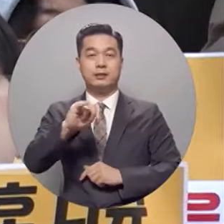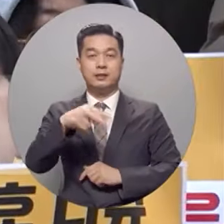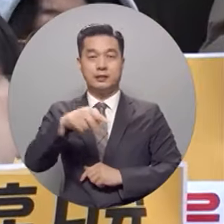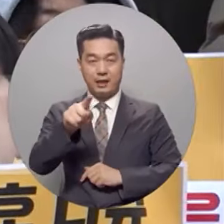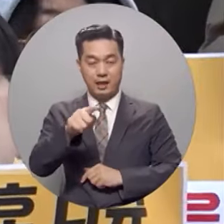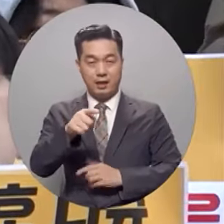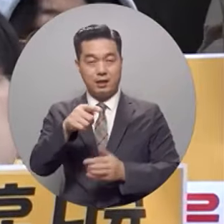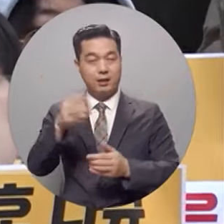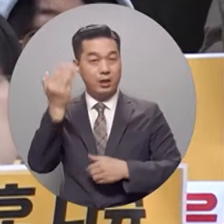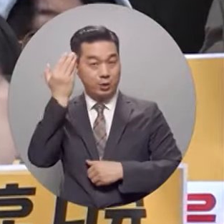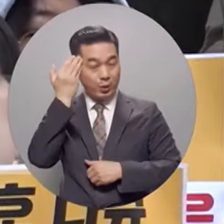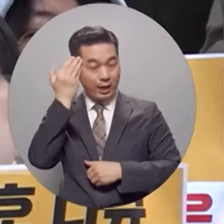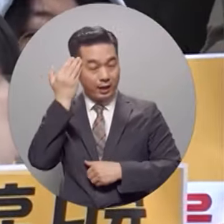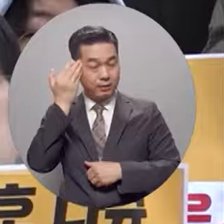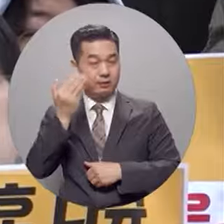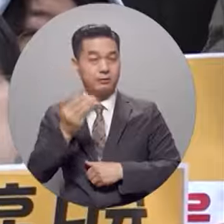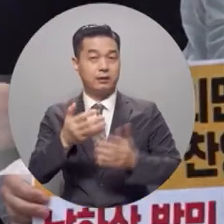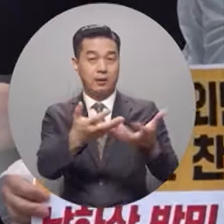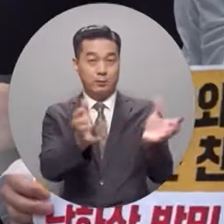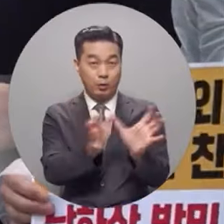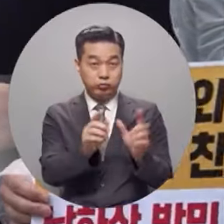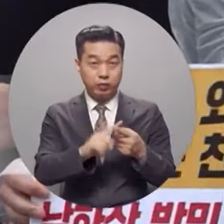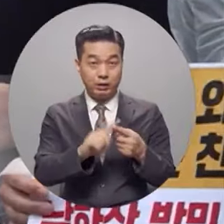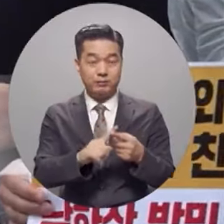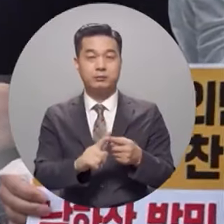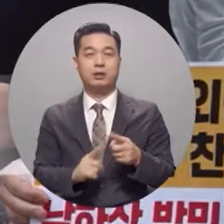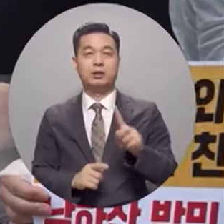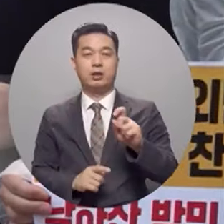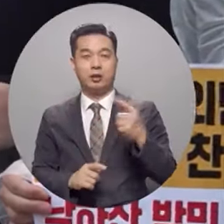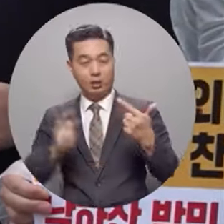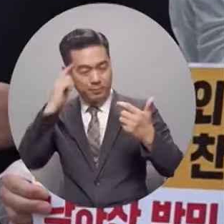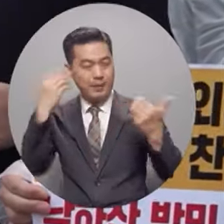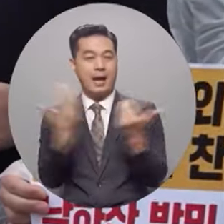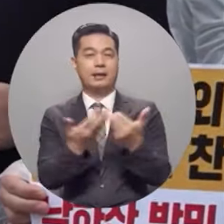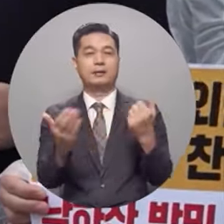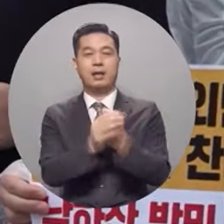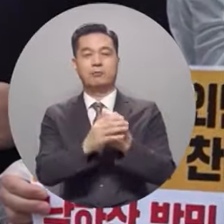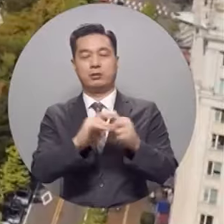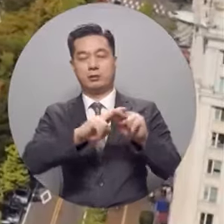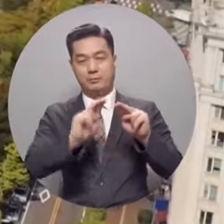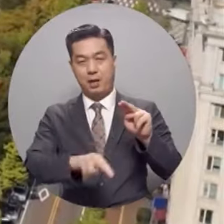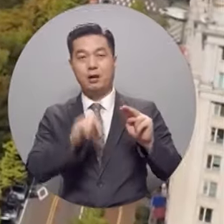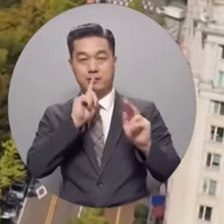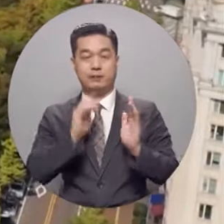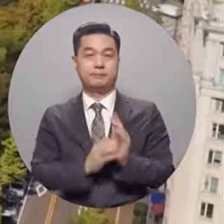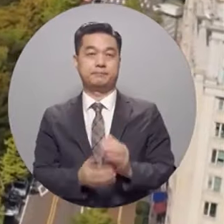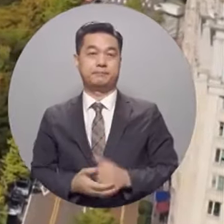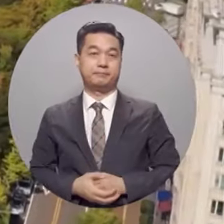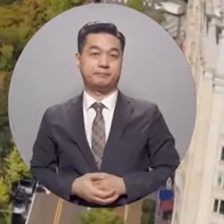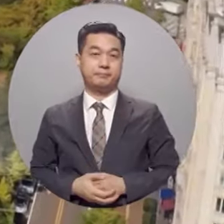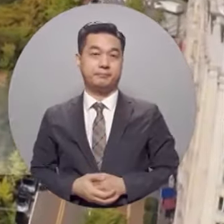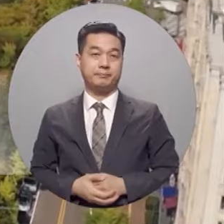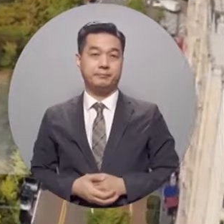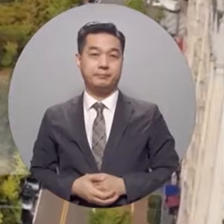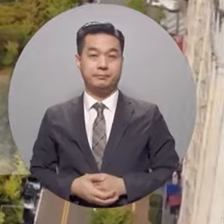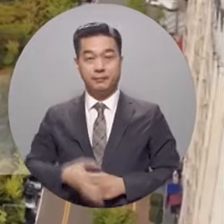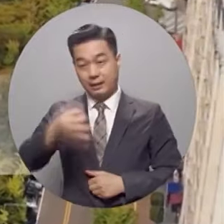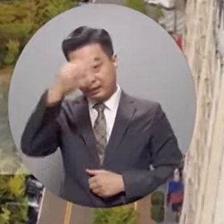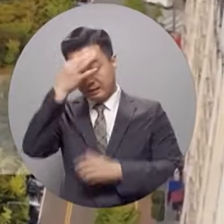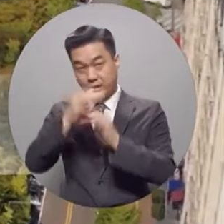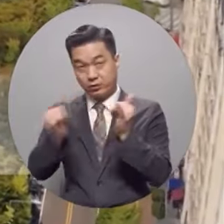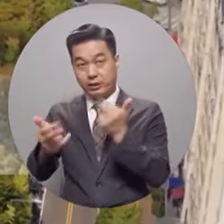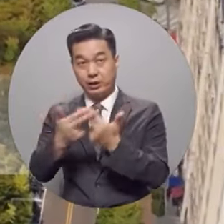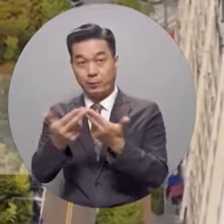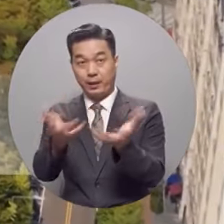16명도 시사교양국 폐지 등의 조직개편의 반대 보직을 던졌습니다 KBS 기술인협회 관계자는